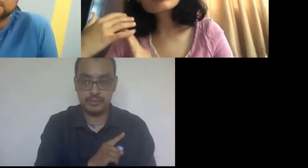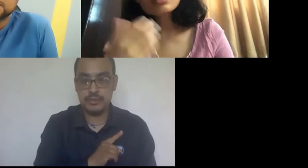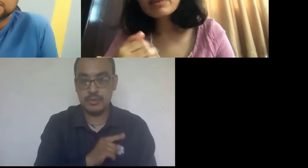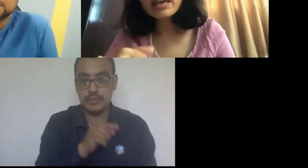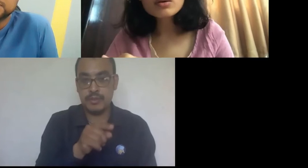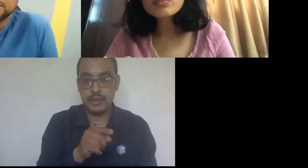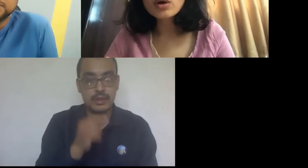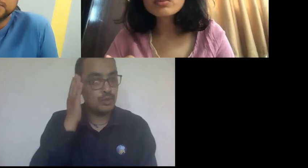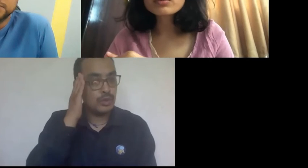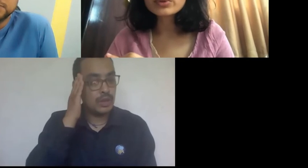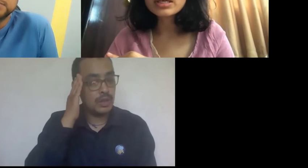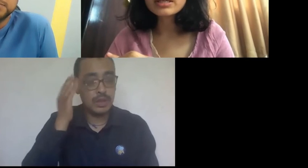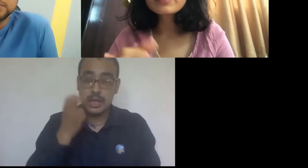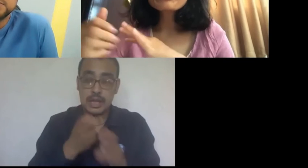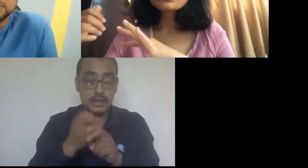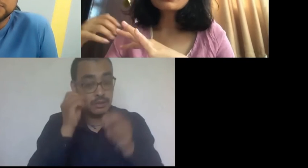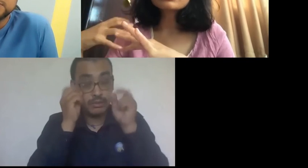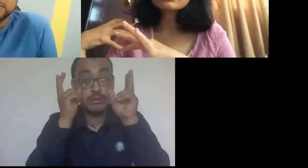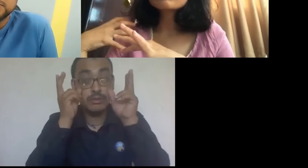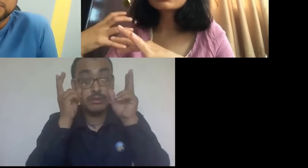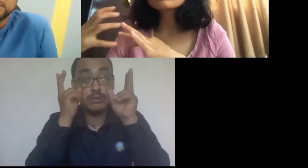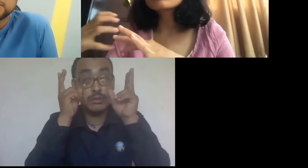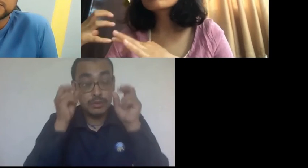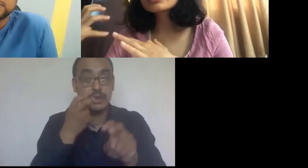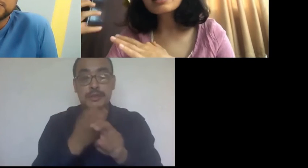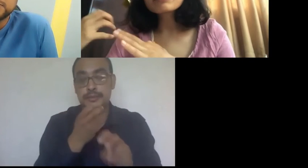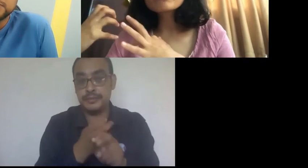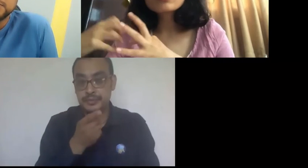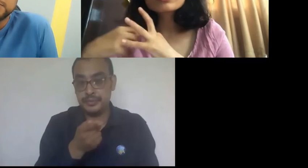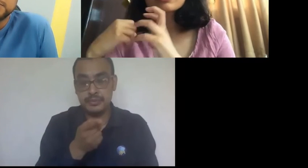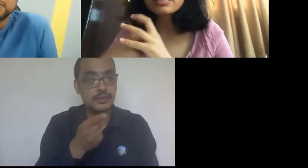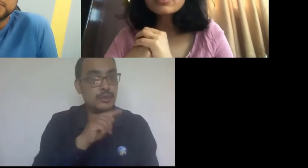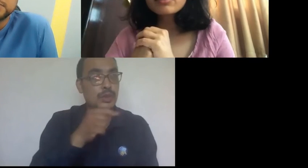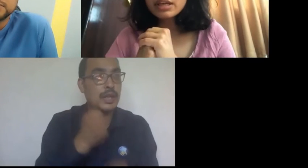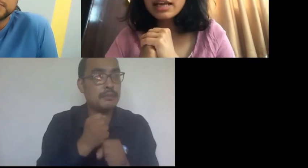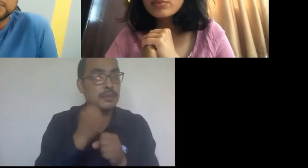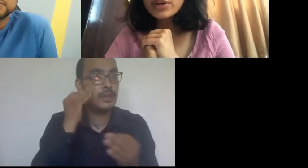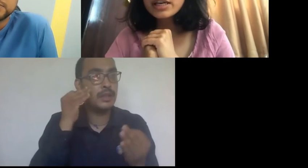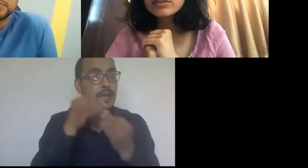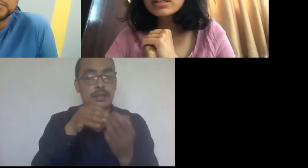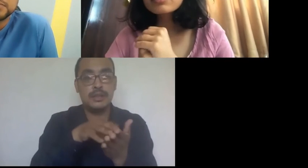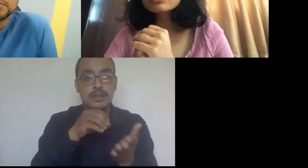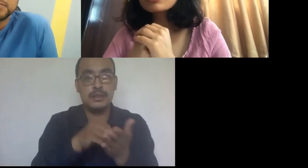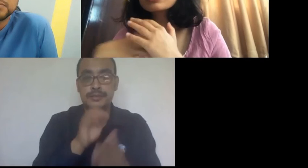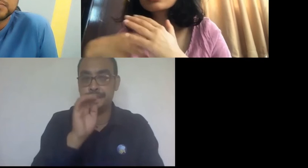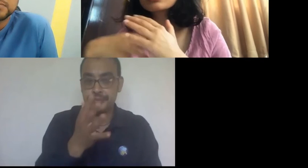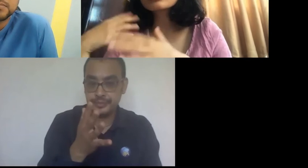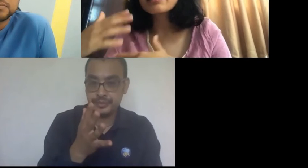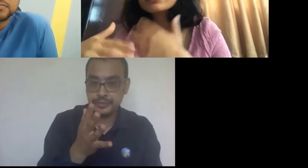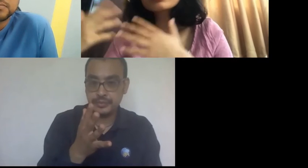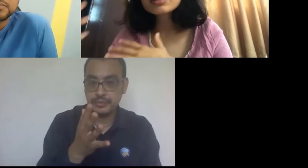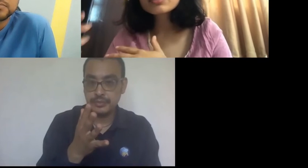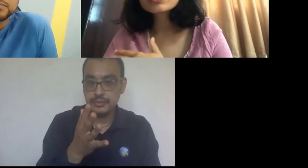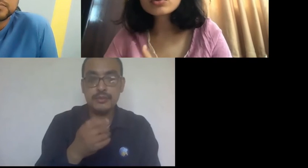उहाँलाई सुत्नमा एकदम प्रब्लम हुने होइन, अनि एकदमै त्यो कुनै काममा पनि फोकस गर्न गाह्रो हुने खालि भइरहेको थियो। अनि त्यसपछि म